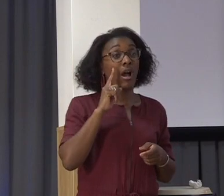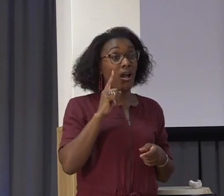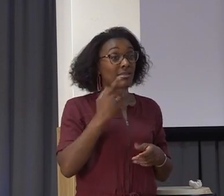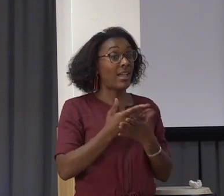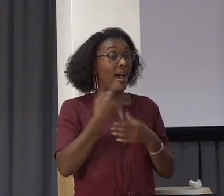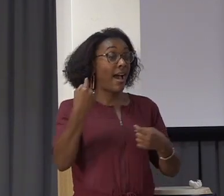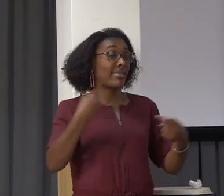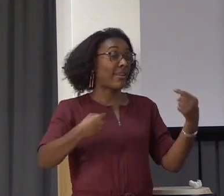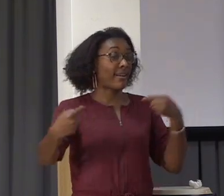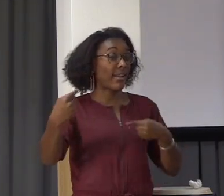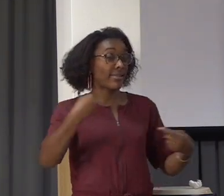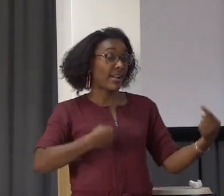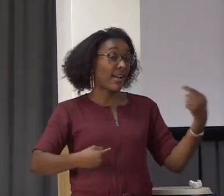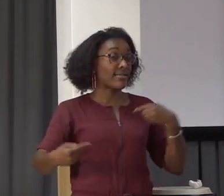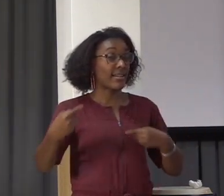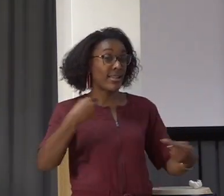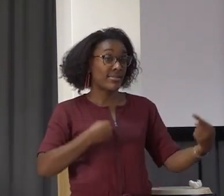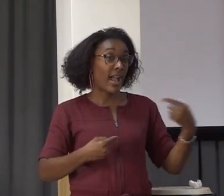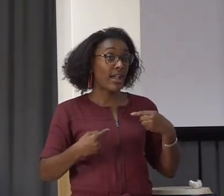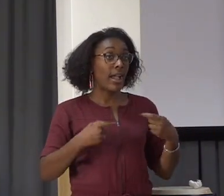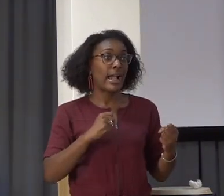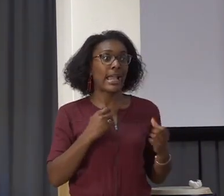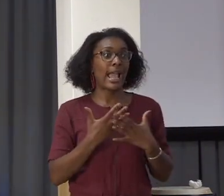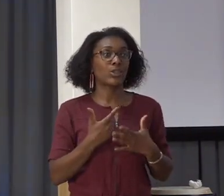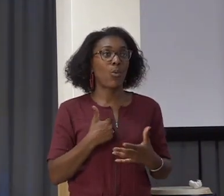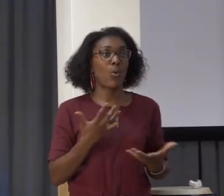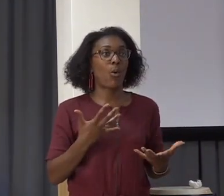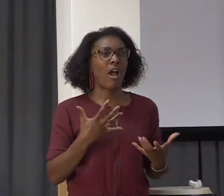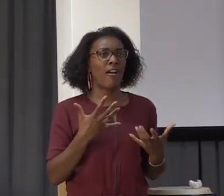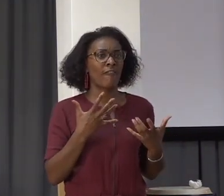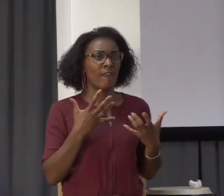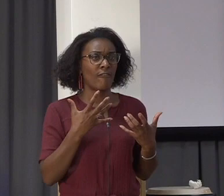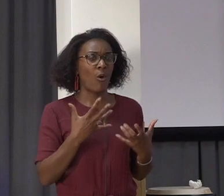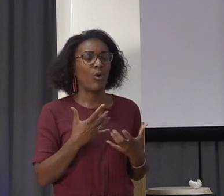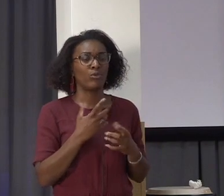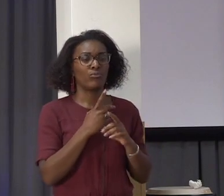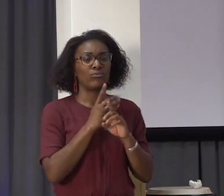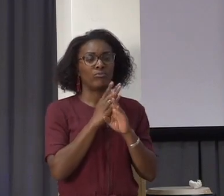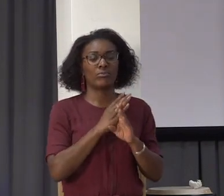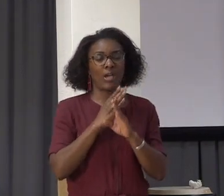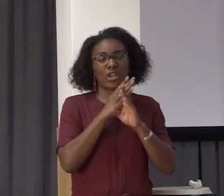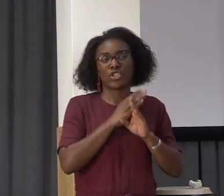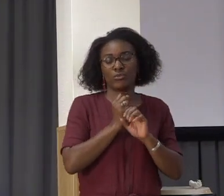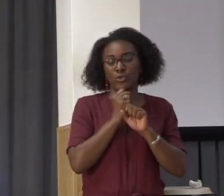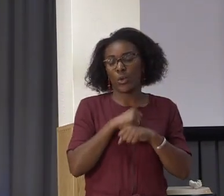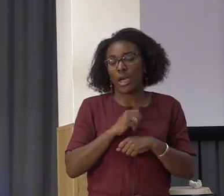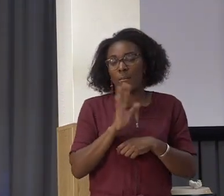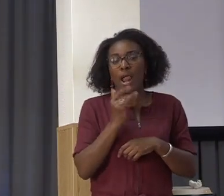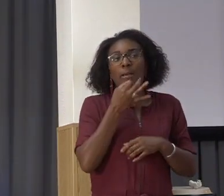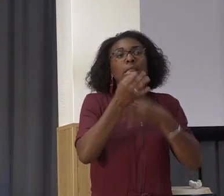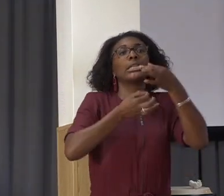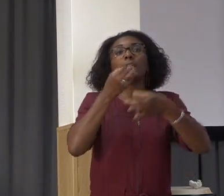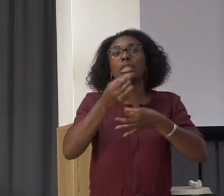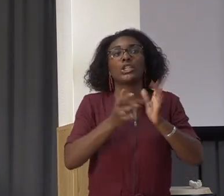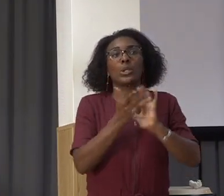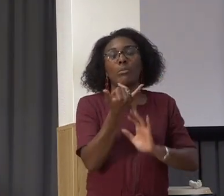attaqué, quelquefois, notre réaction, c'est de devenir un disciple secret, comme Nicodème, qu'il